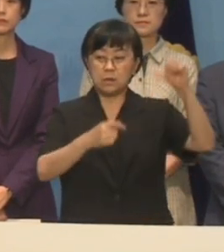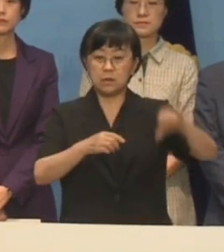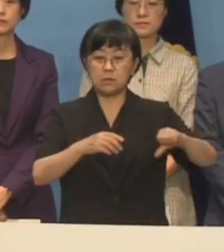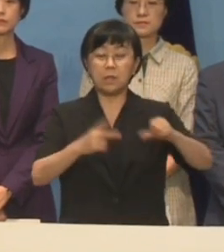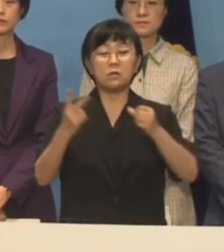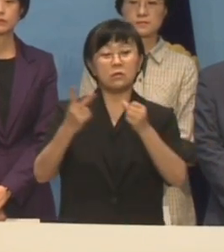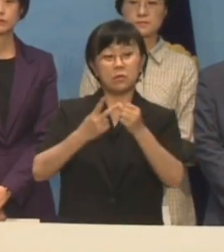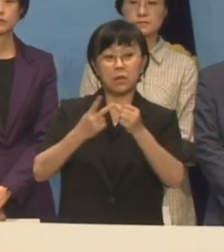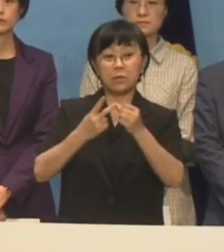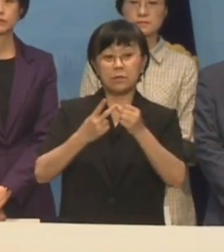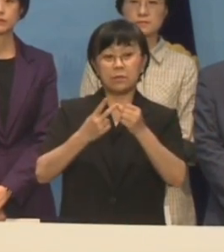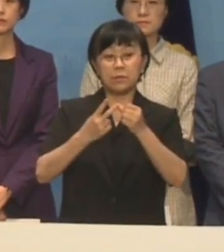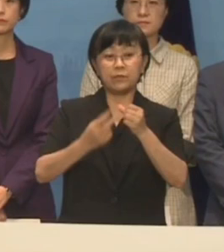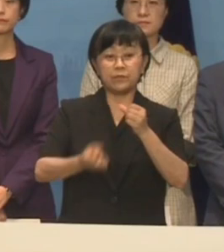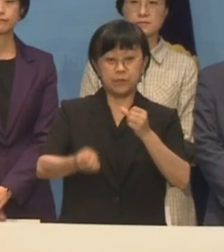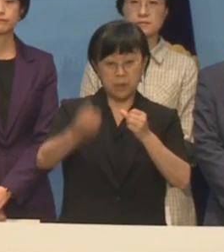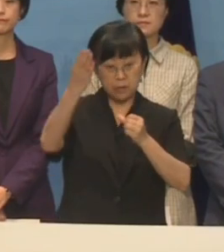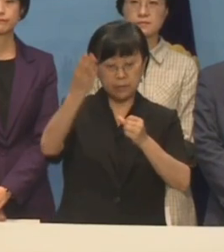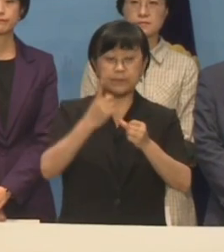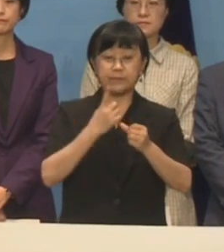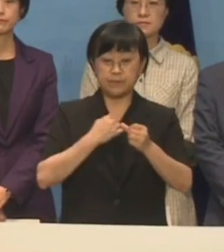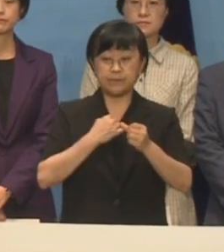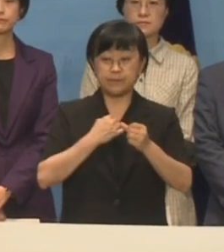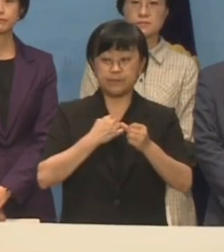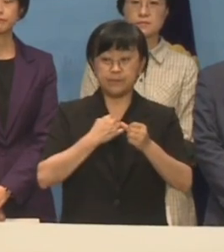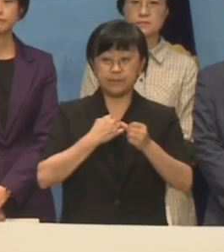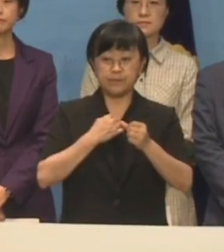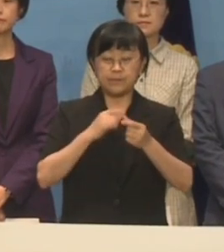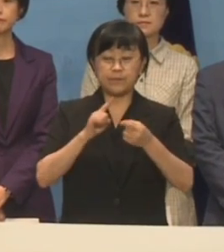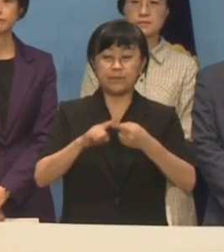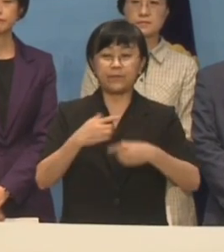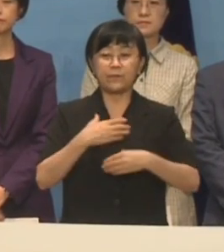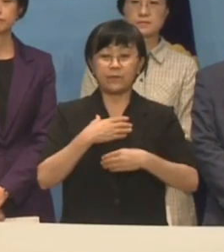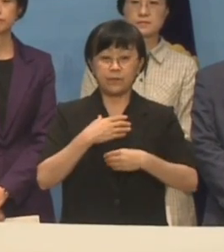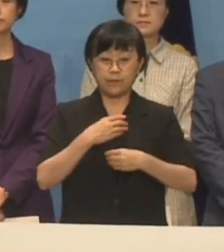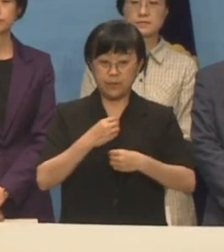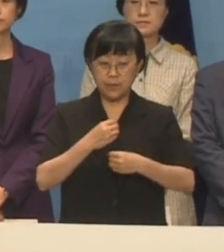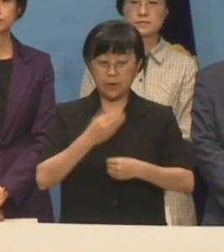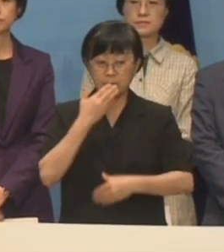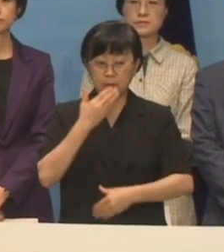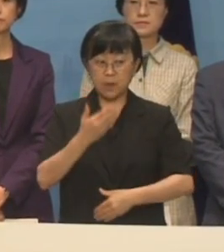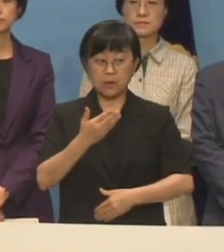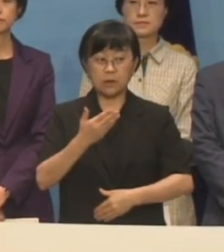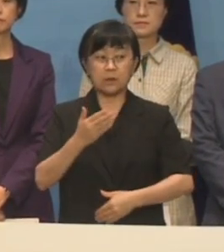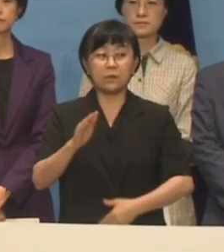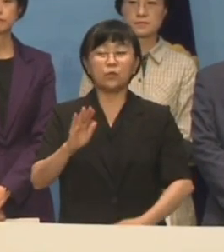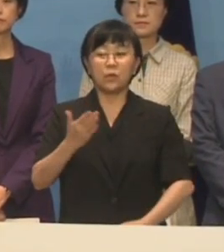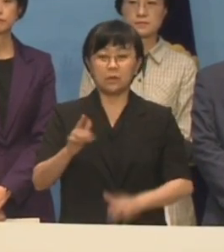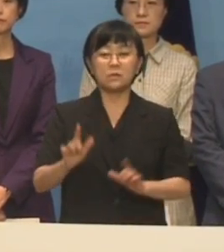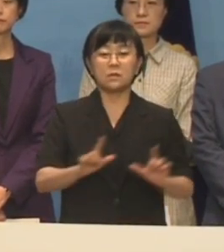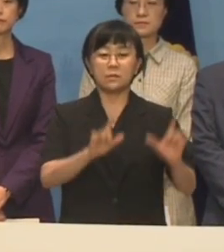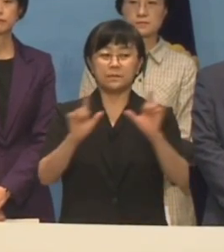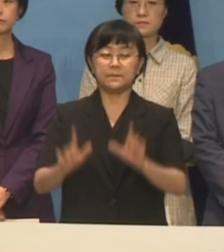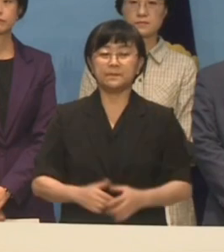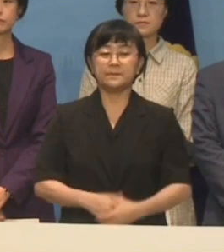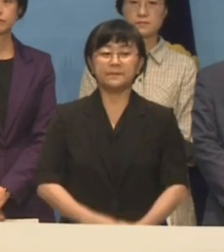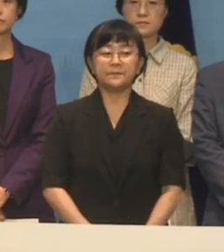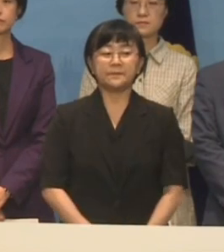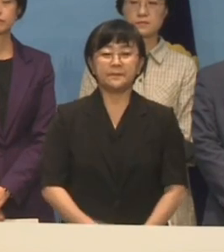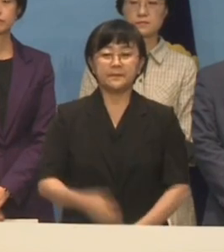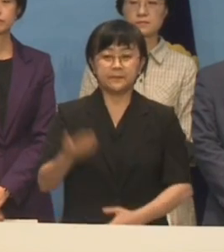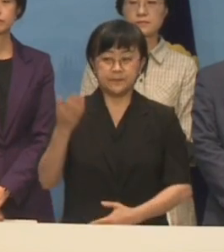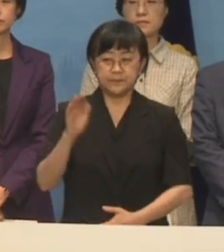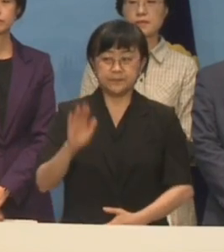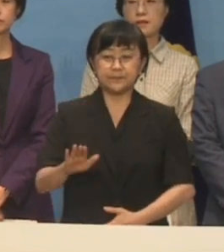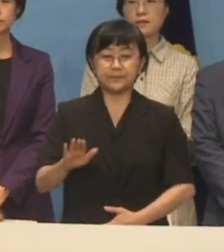패소했지만 2심까지 가서 승소해서 그나마 좀 안심하게 이렇게 살고 있는 상황이었습니다.